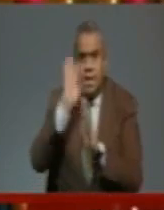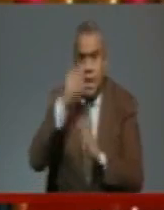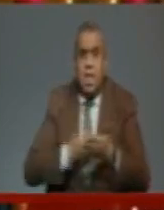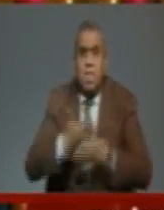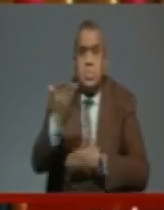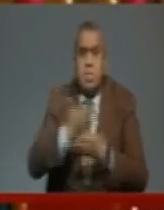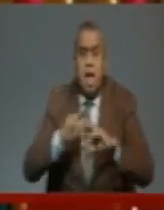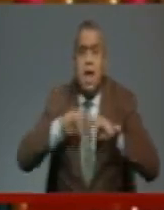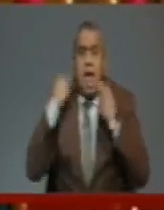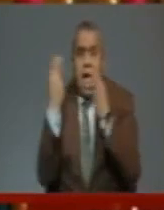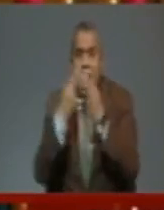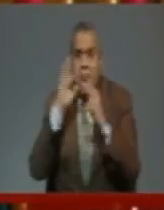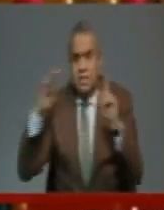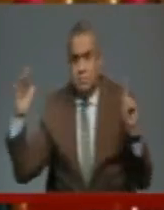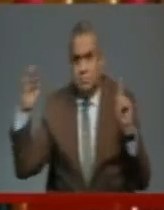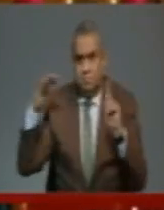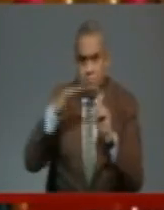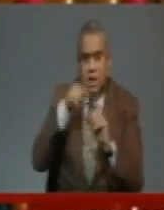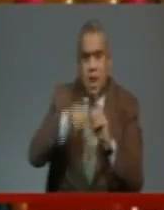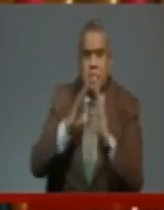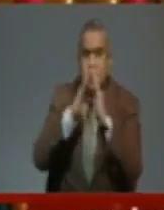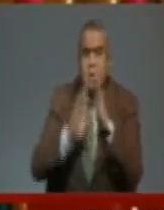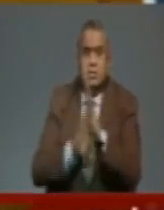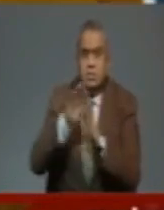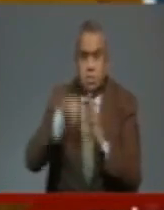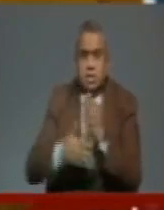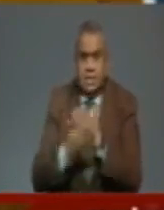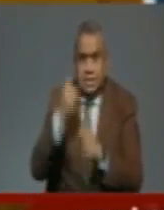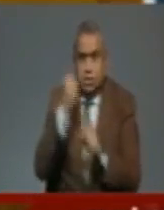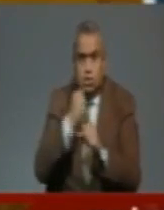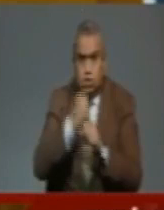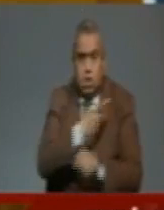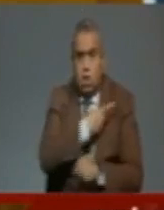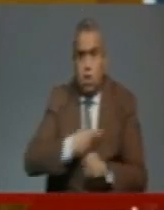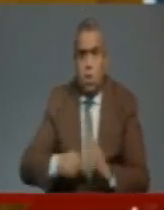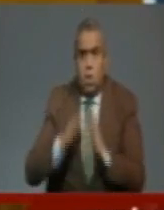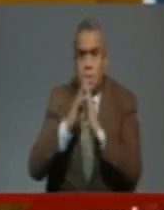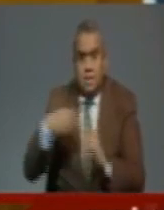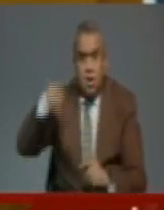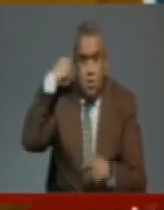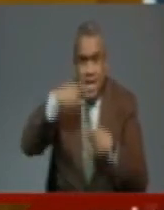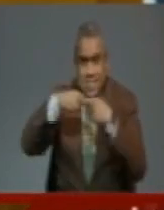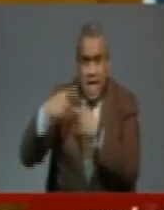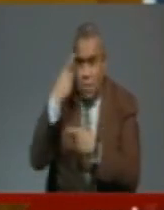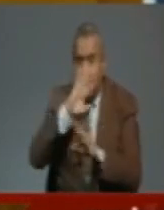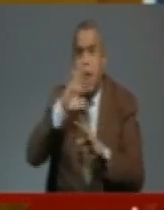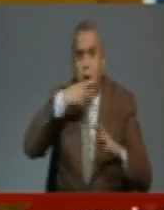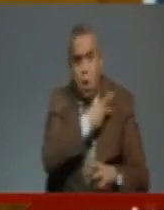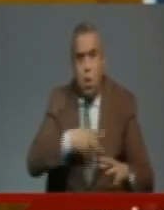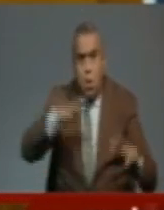واللوجستيات. من هنا بدأت كل الحكومة المصرية وليست وزارة النقل فقط في وضع